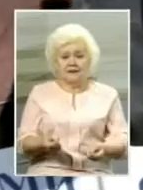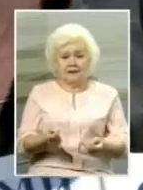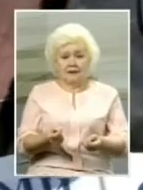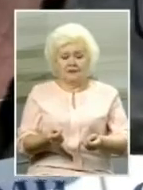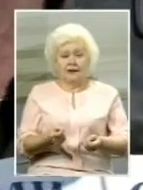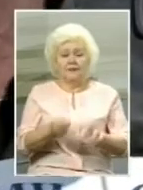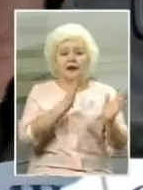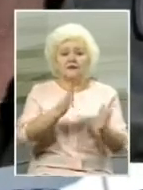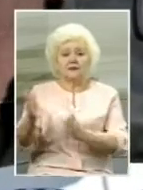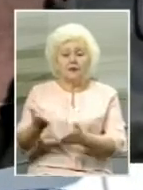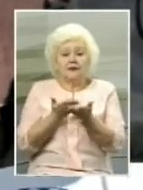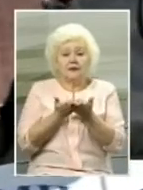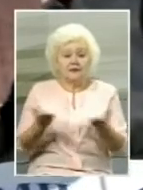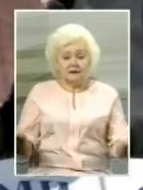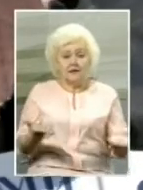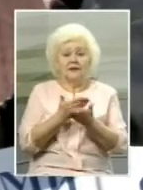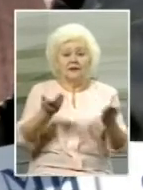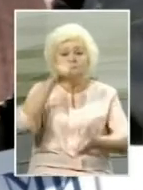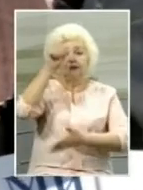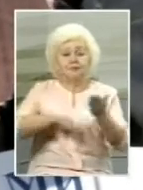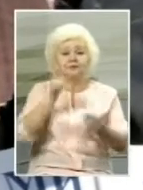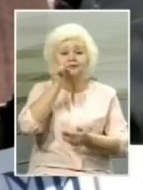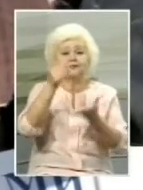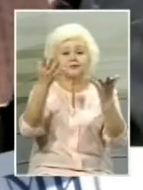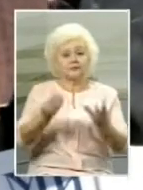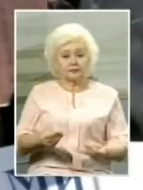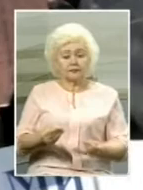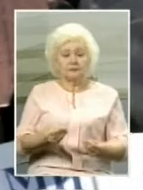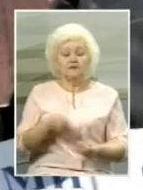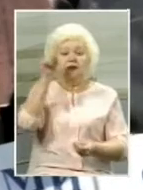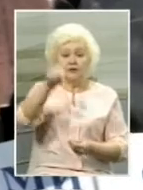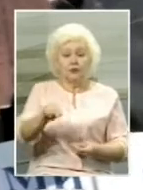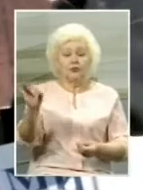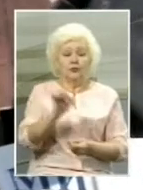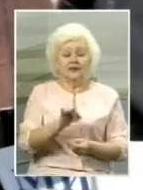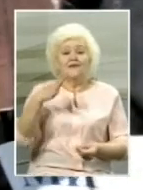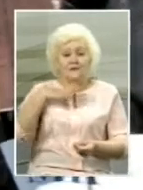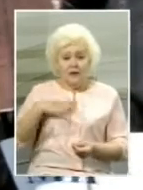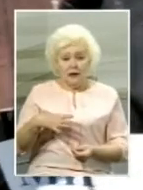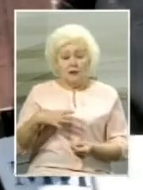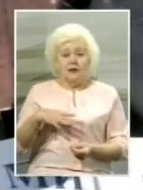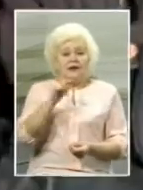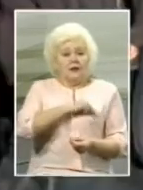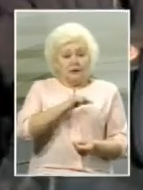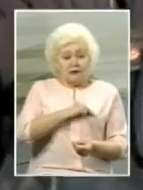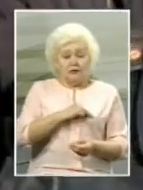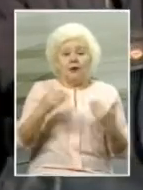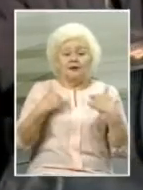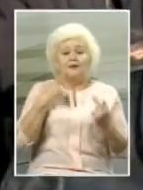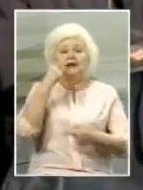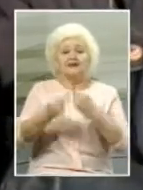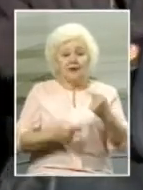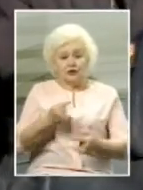мізерні, стабільності немає, немає впевненості у завтрашньому дні. Тому і вимушені працювати. Ми